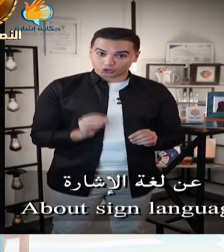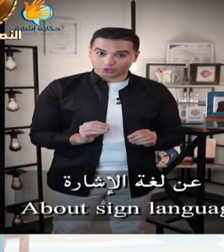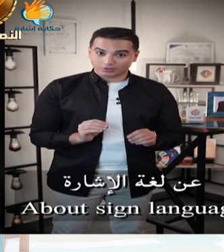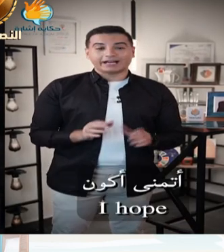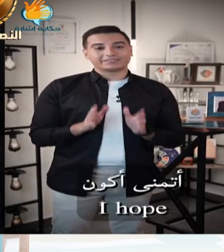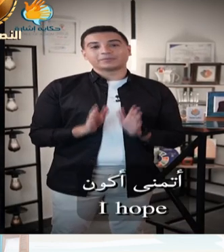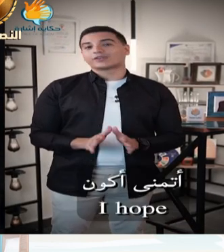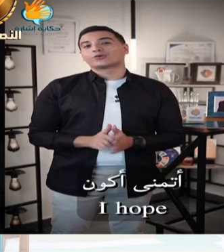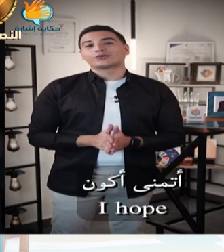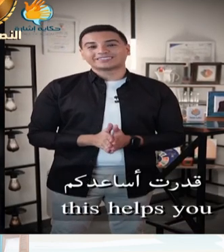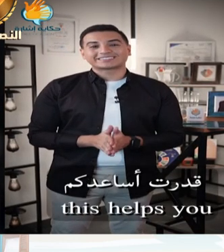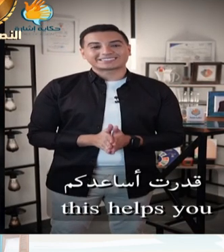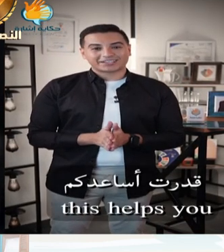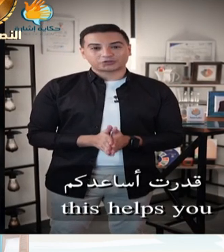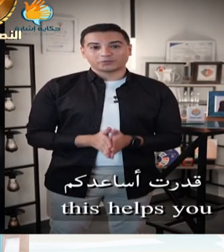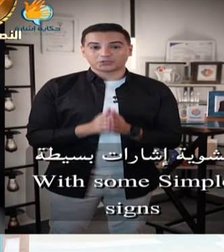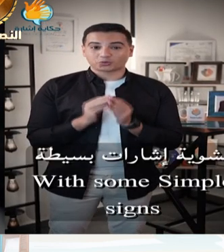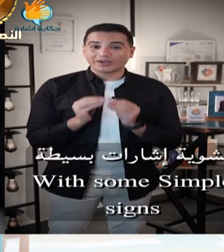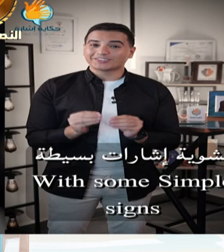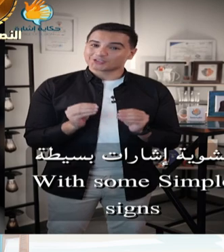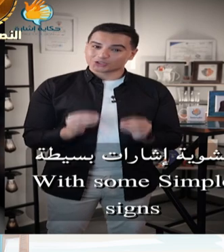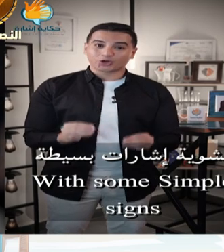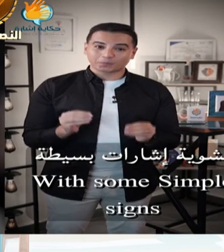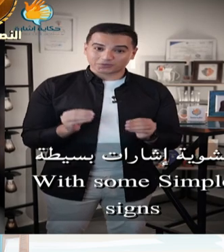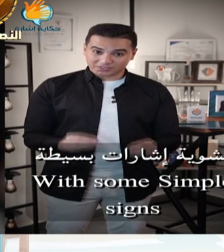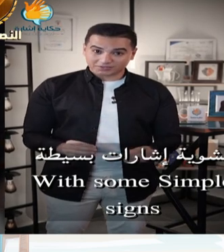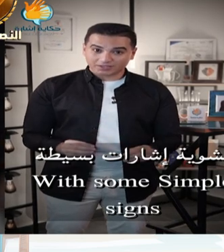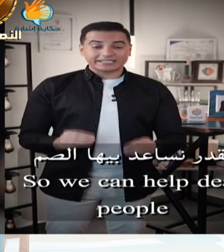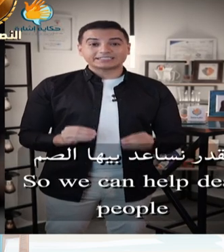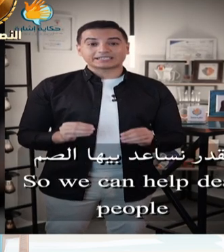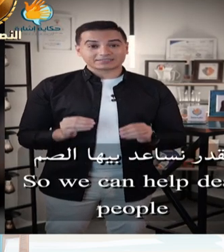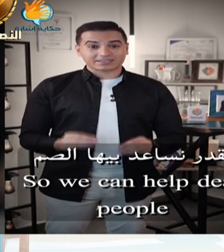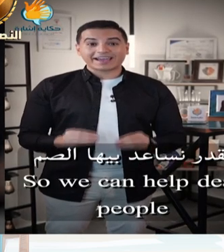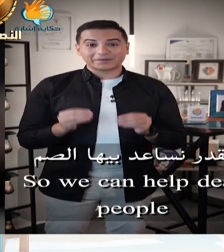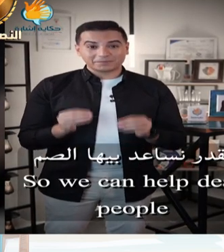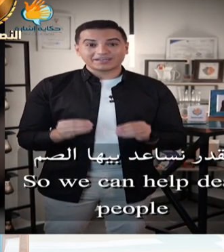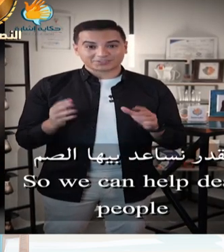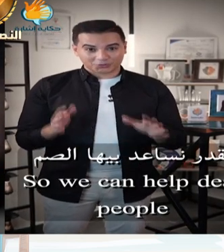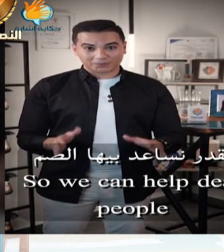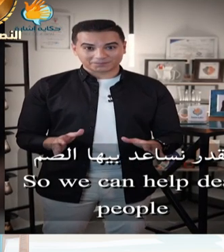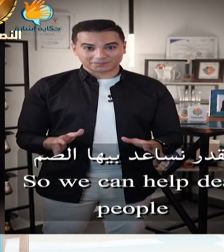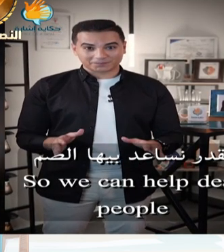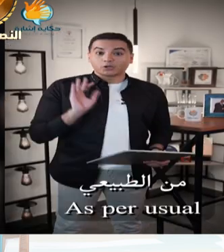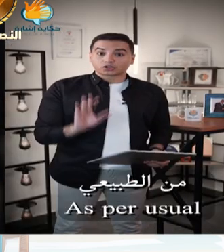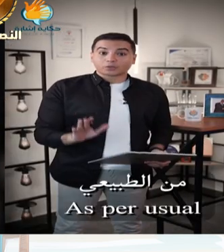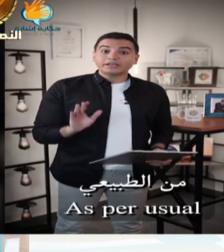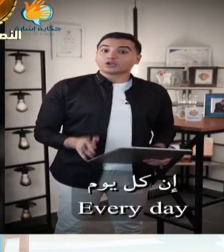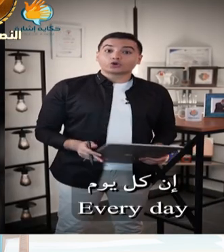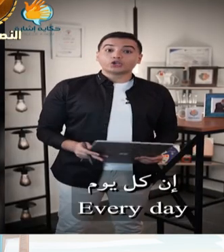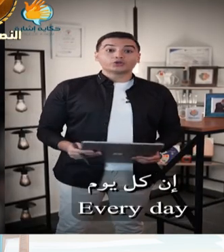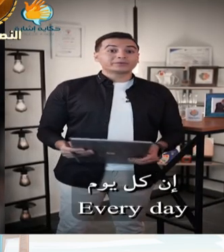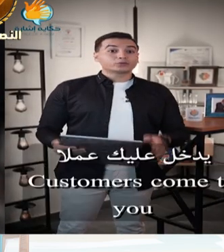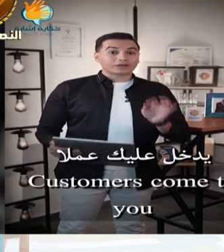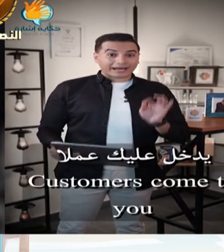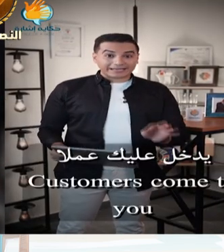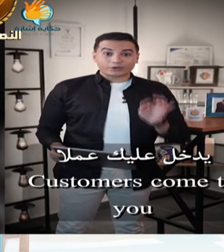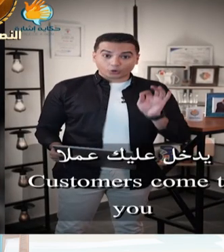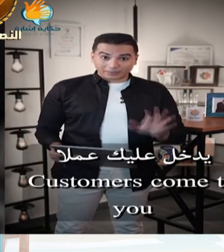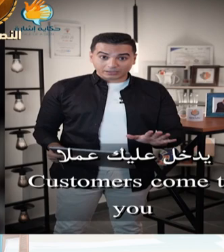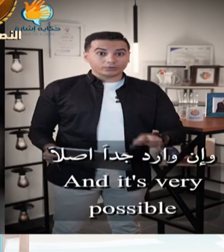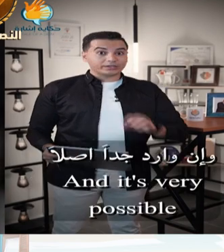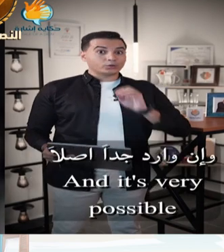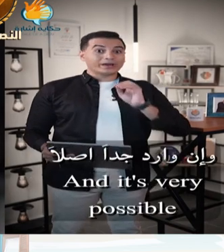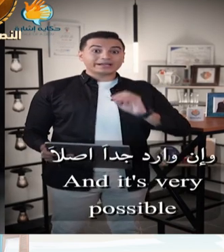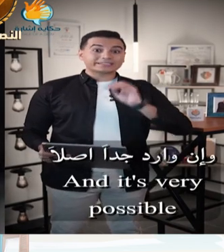التوعيه البشريه لو بنتكلم فانا نفسي ان طبعا في خلال 10 سنين جايين يكون في اتاحه للغه الاشاره في كل مكان